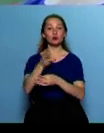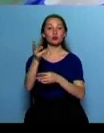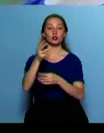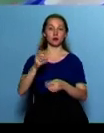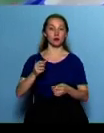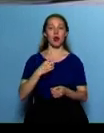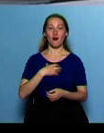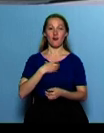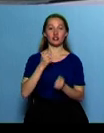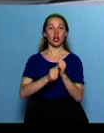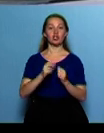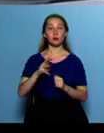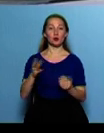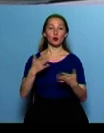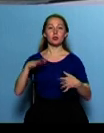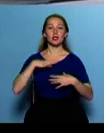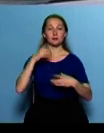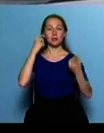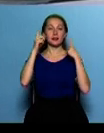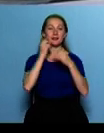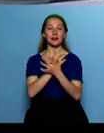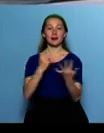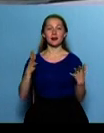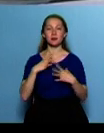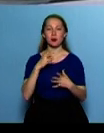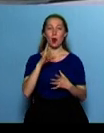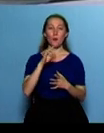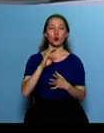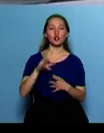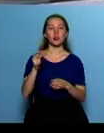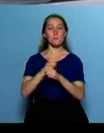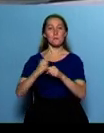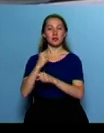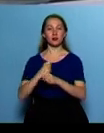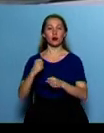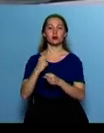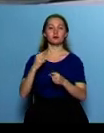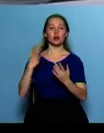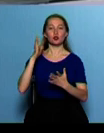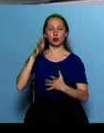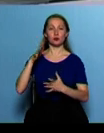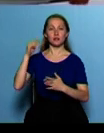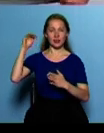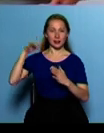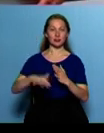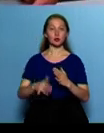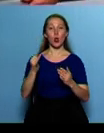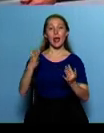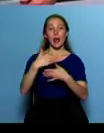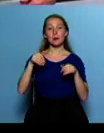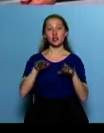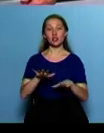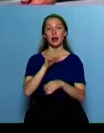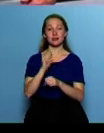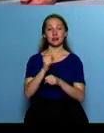много идей от пневматических поршней до мотора, который будет ее выталкивать. Мы